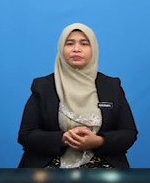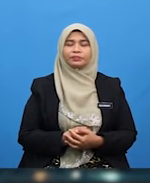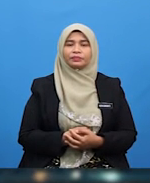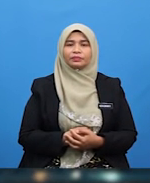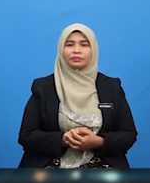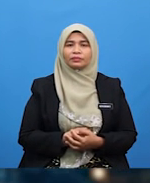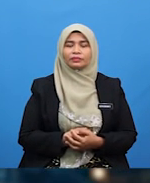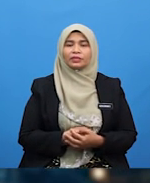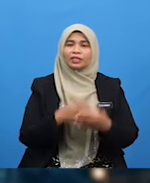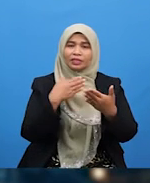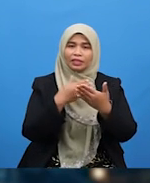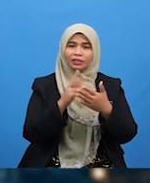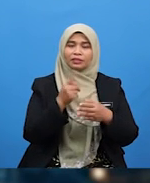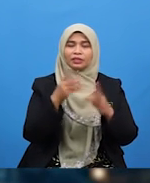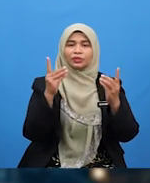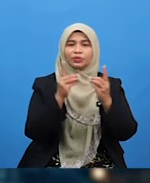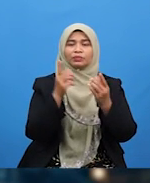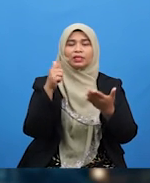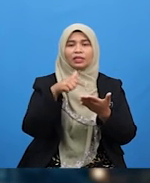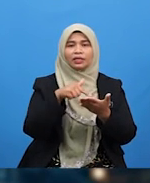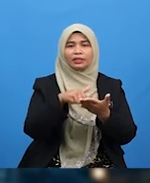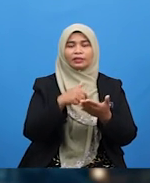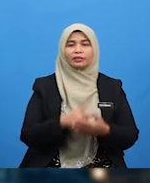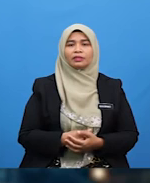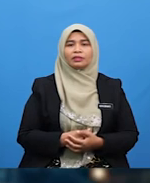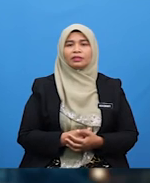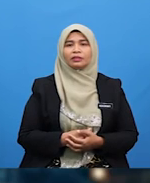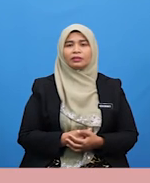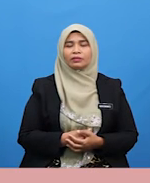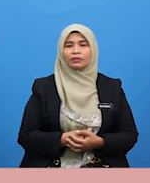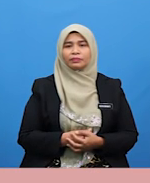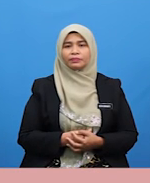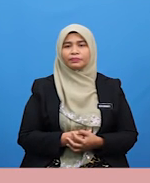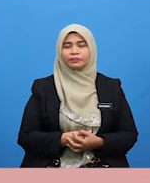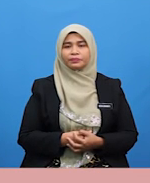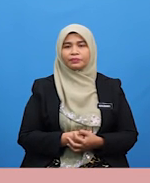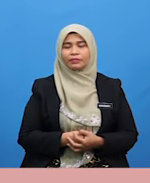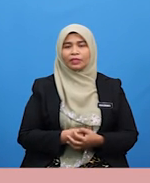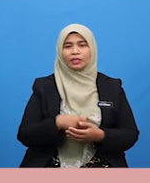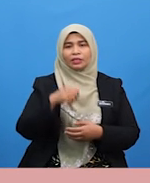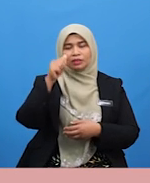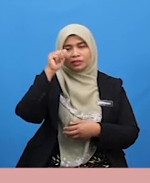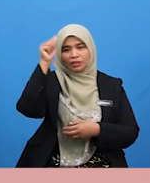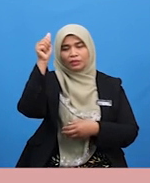dan beristiqomah. Sehingga berjumpa lagi pada kelas yang akan datang. إلى اللقاء مع